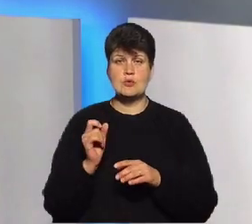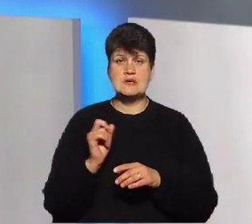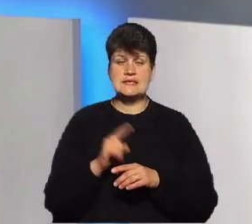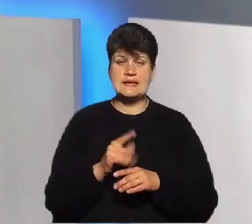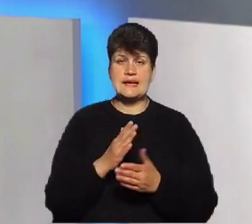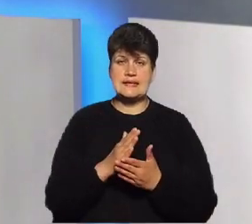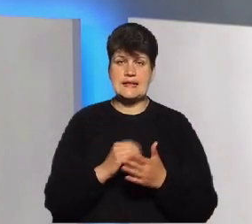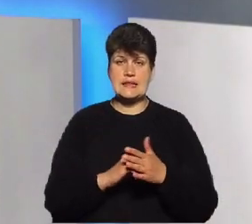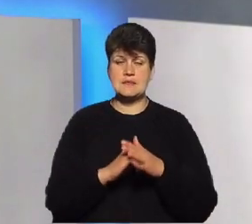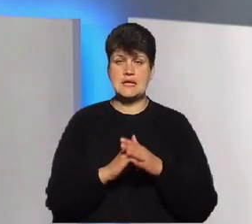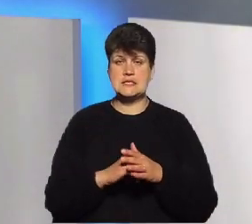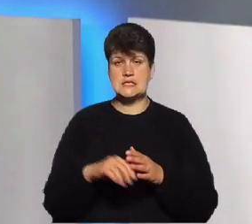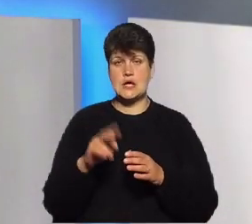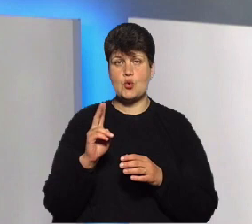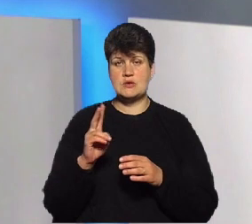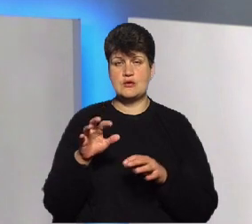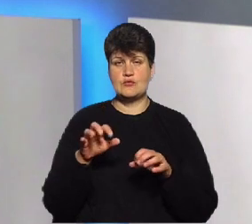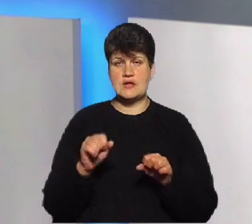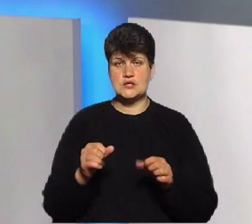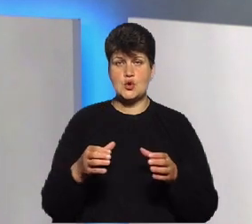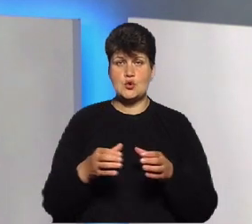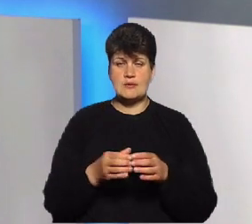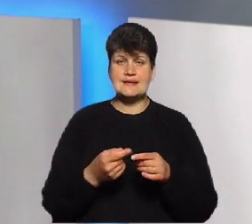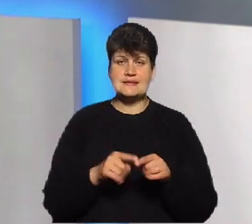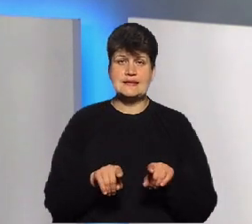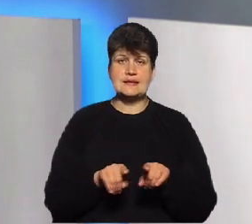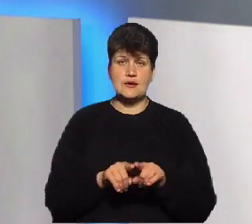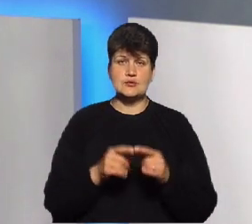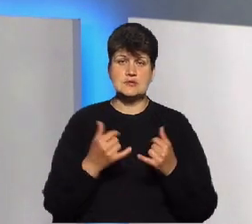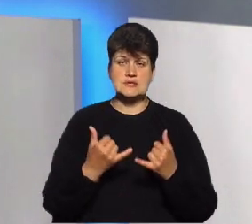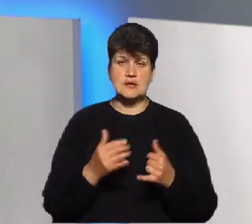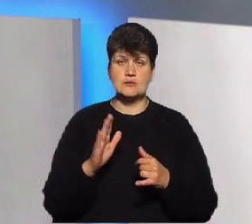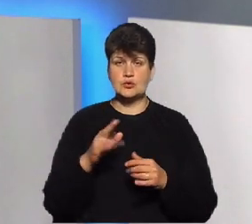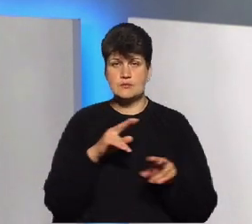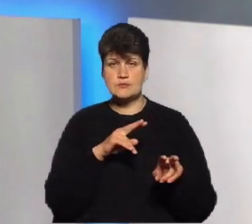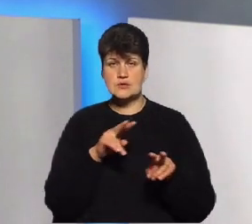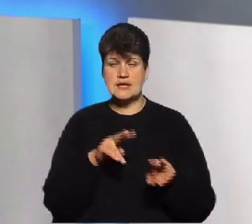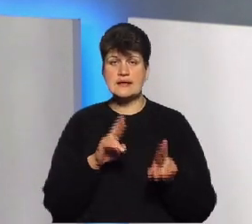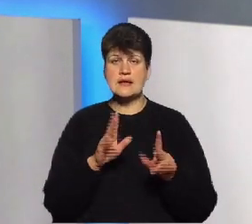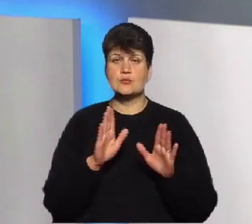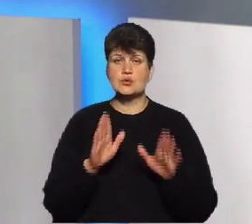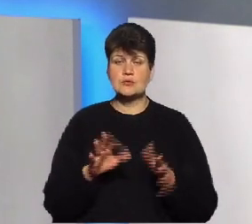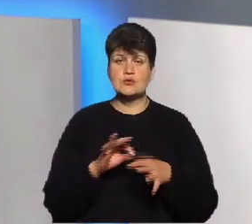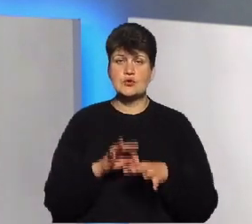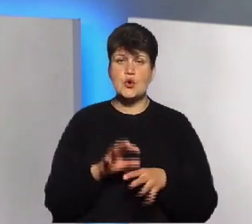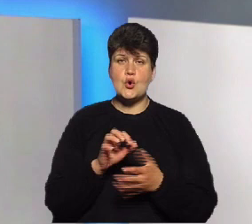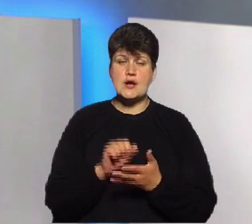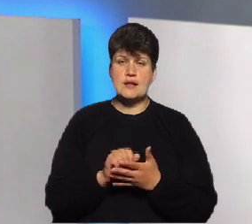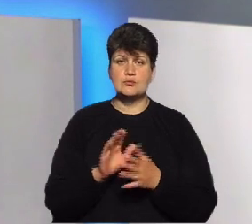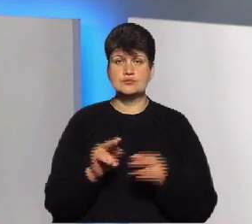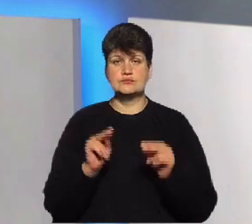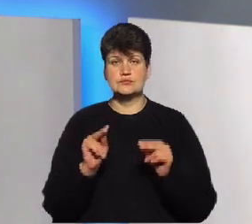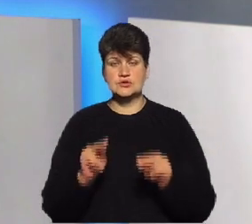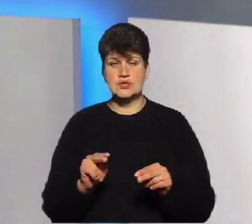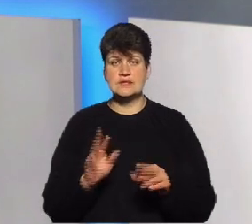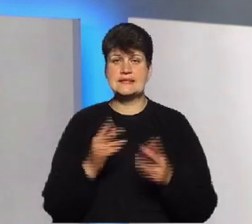комунальної власності громади, то теж наразі будемо спостерігати, як відбуватиметься оренда, чи орендарі будуть добросовісні, наскільки буде працювати